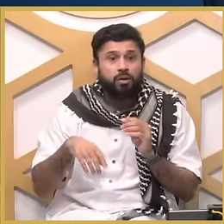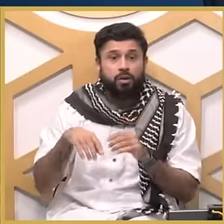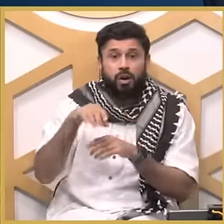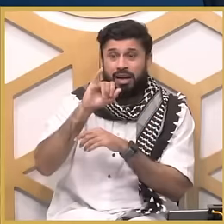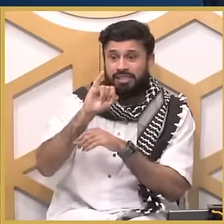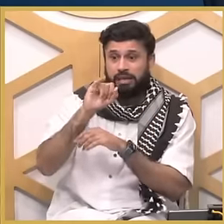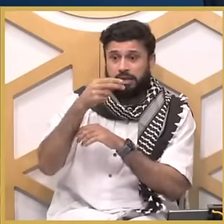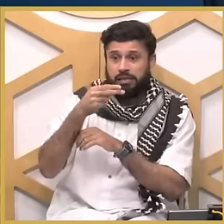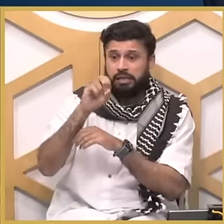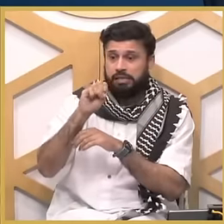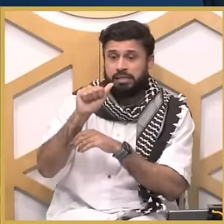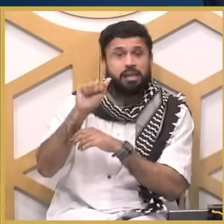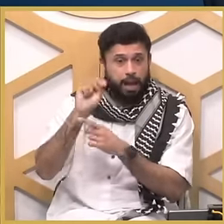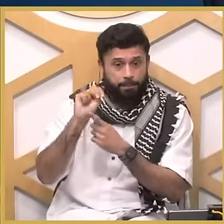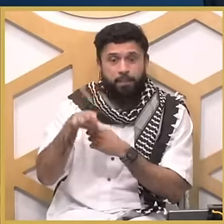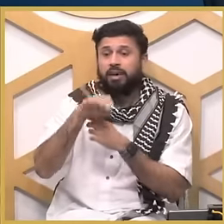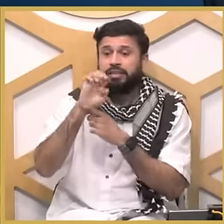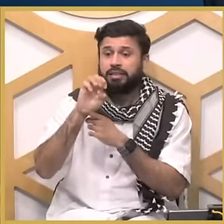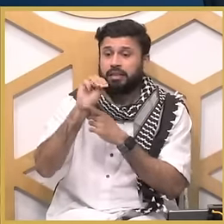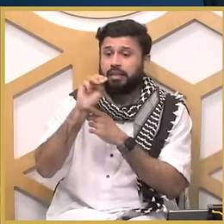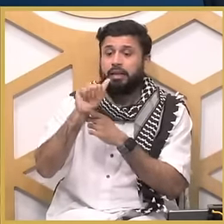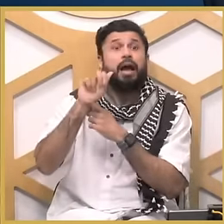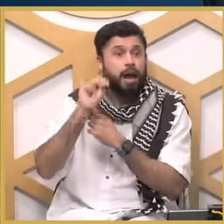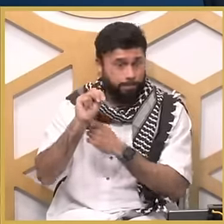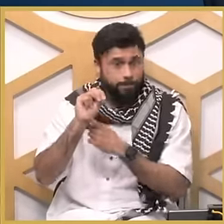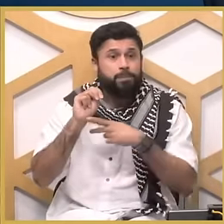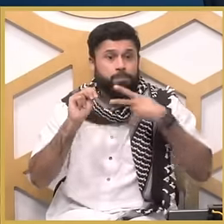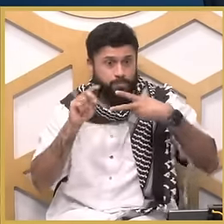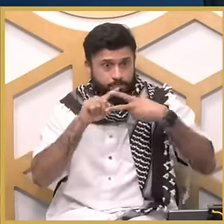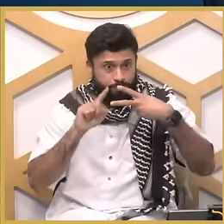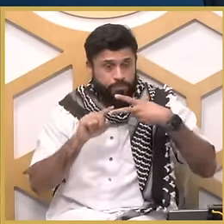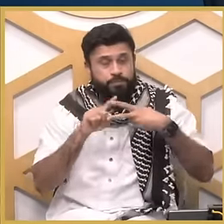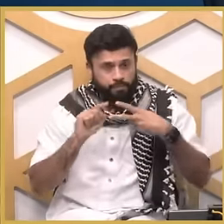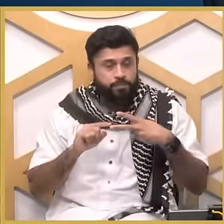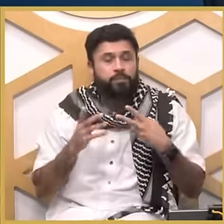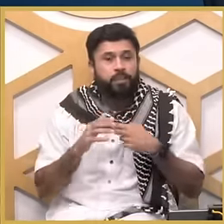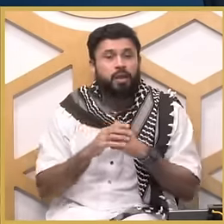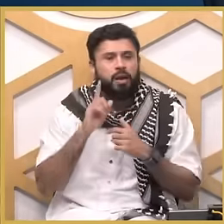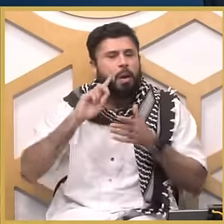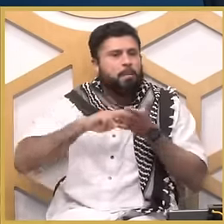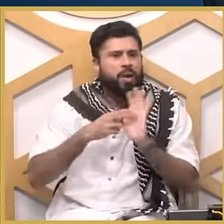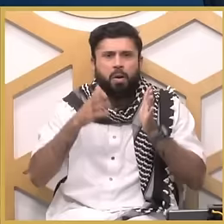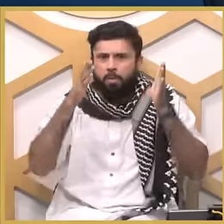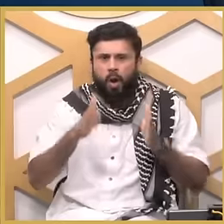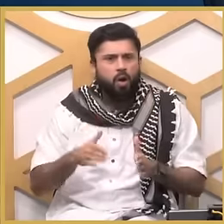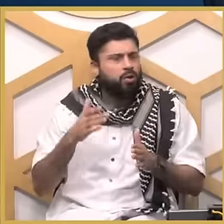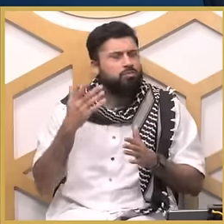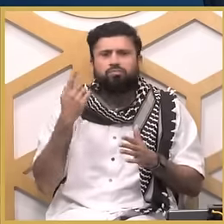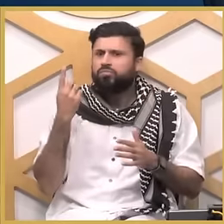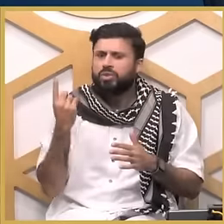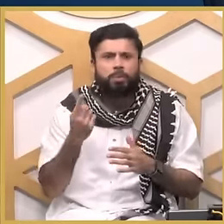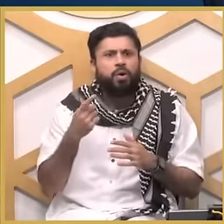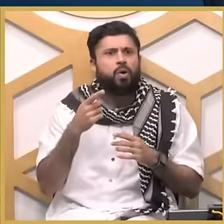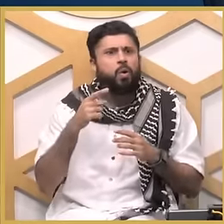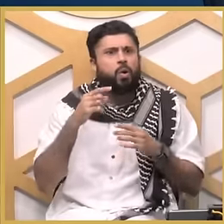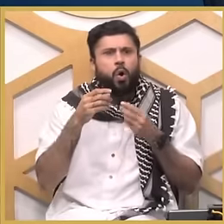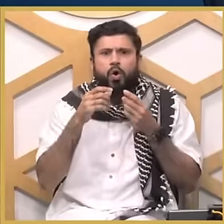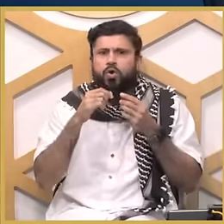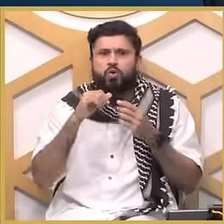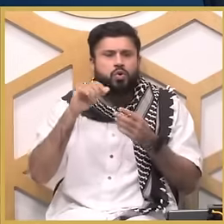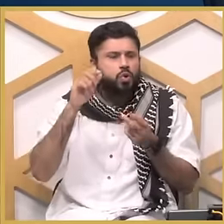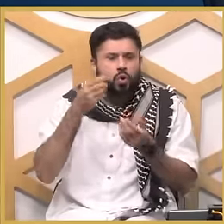mentions what opportunity they're losing when they're out of these circles. He says, قَالَ وَمَنْ فَاتَهُ رُفْقَةُ